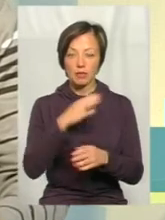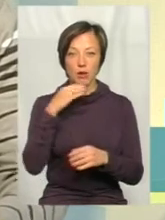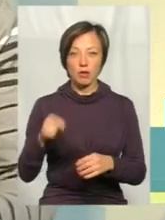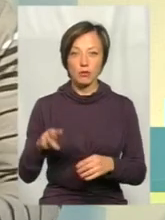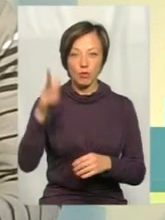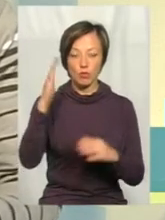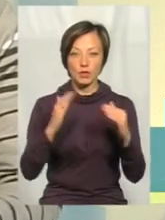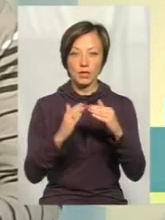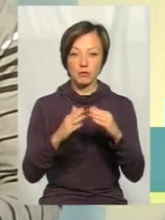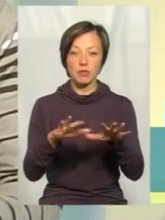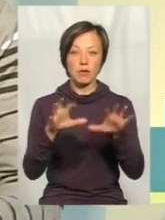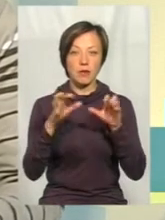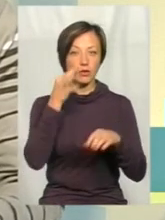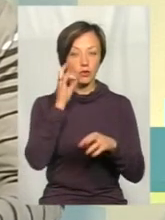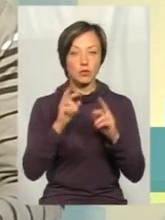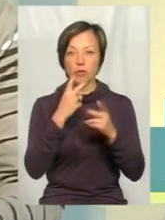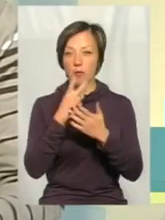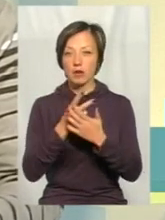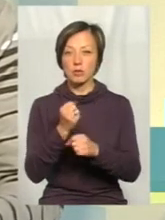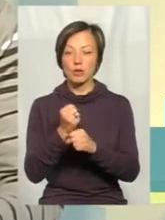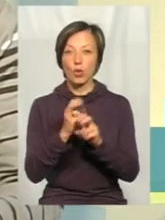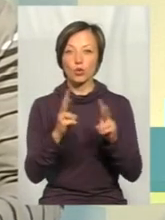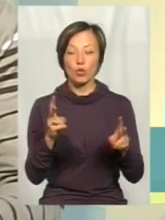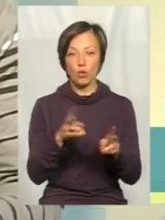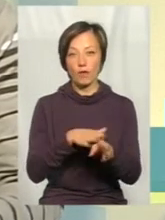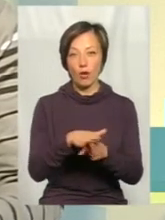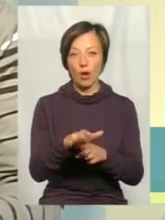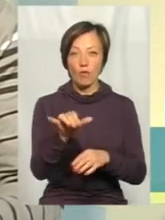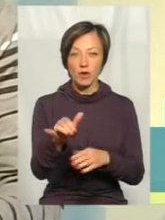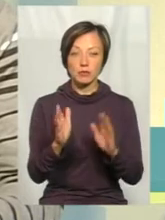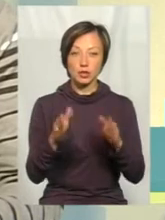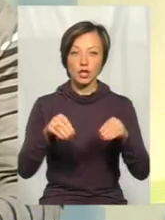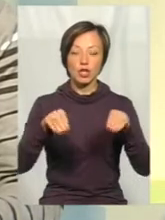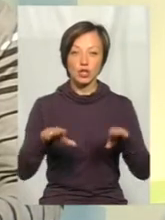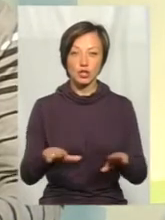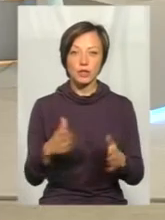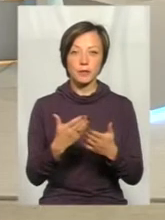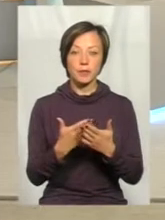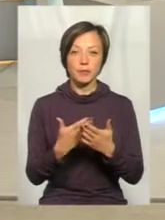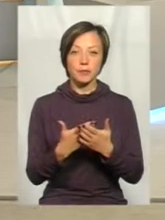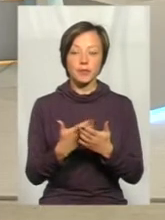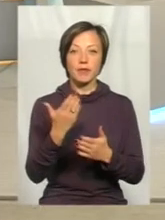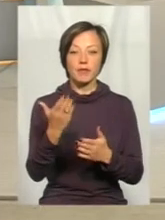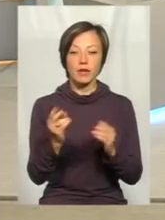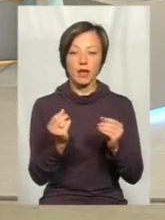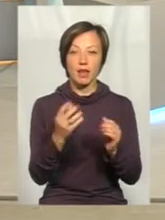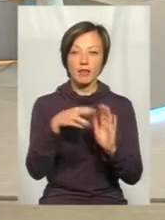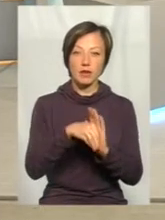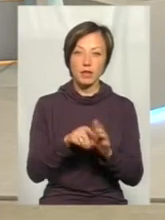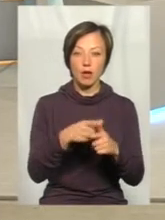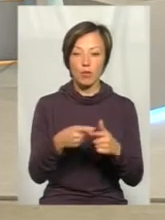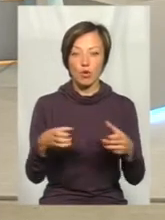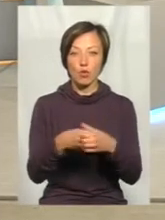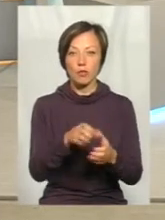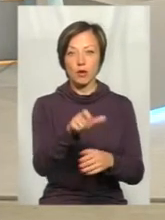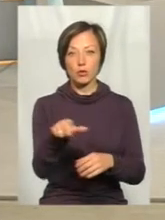можна приймати і побачити, як це працює, хто це робив. Але якщо у вас буде рішення про те, що, скажімо, ви як інвестор або група